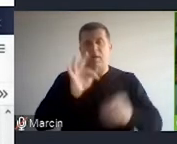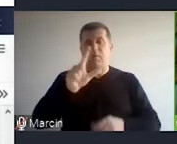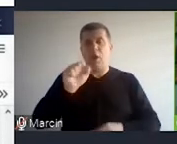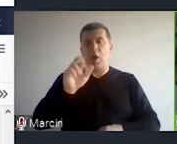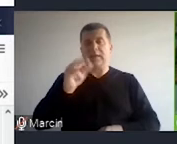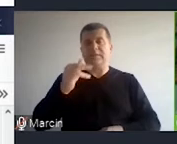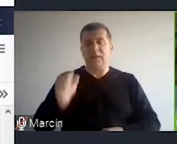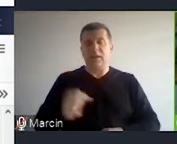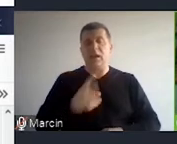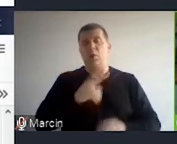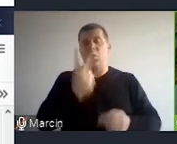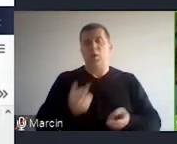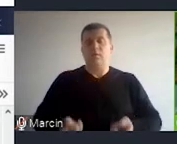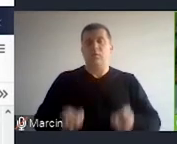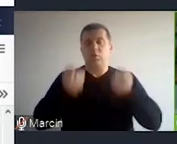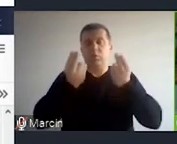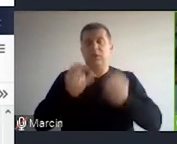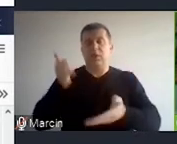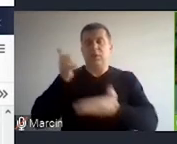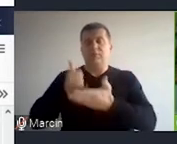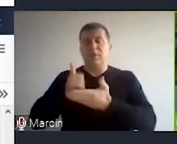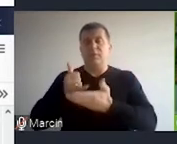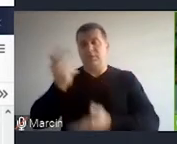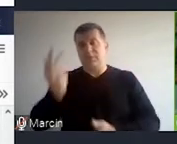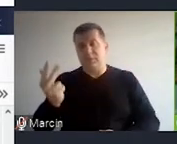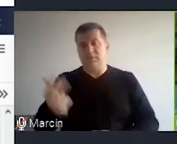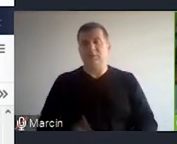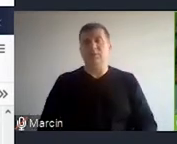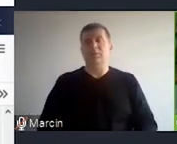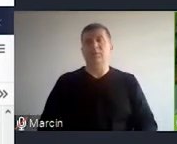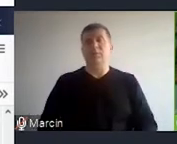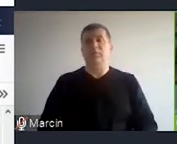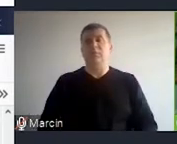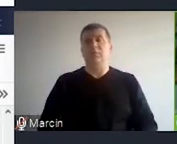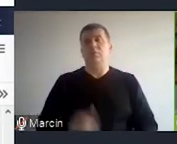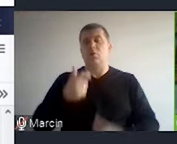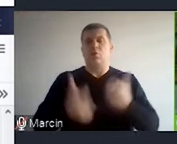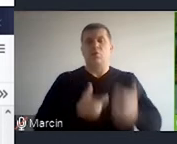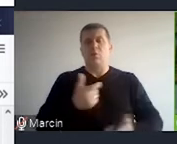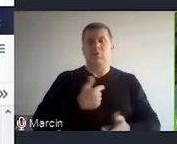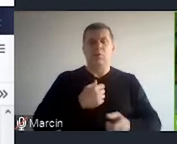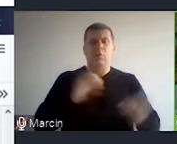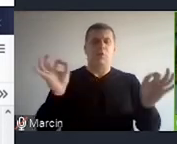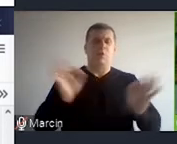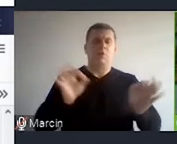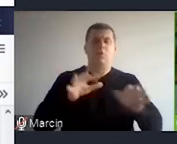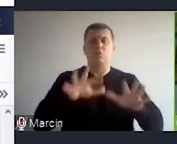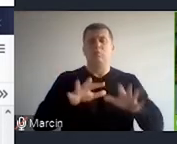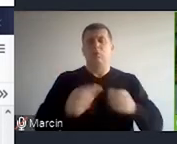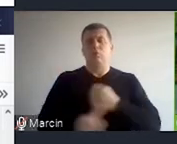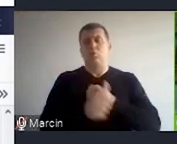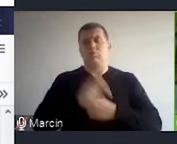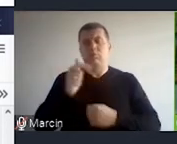pierwszym, wózek widłowy w zadaniu drugim, spawanie w zadaniu trzecim, to robi mi się po prostu ogrom dokumentów, które